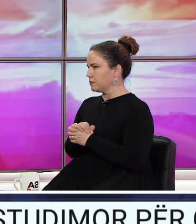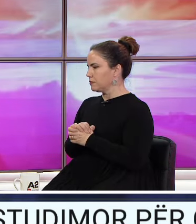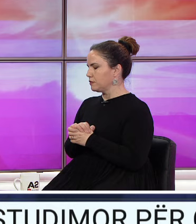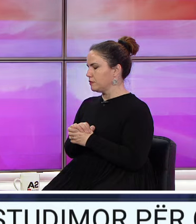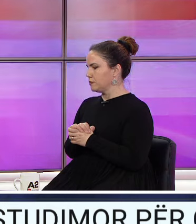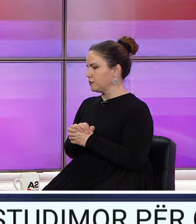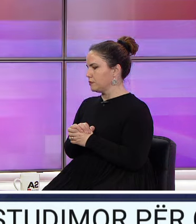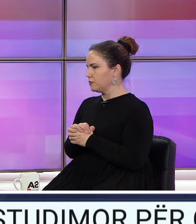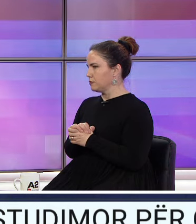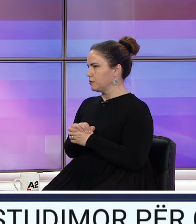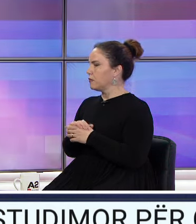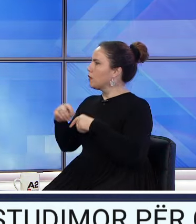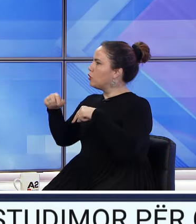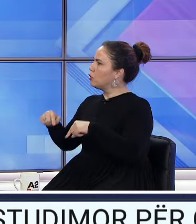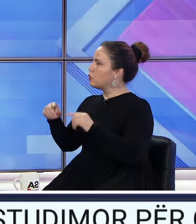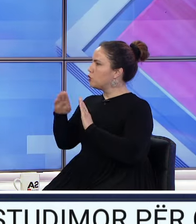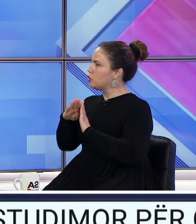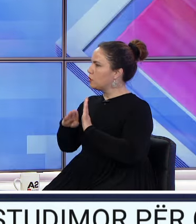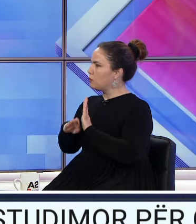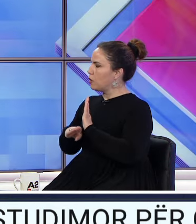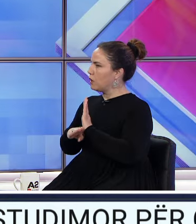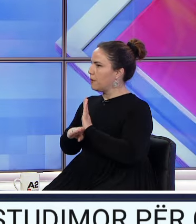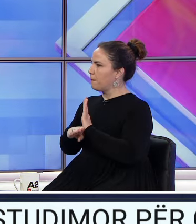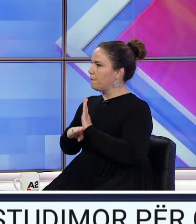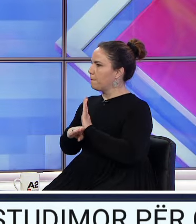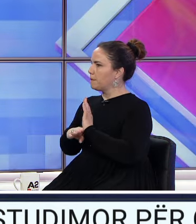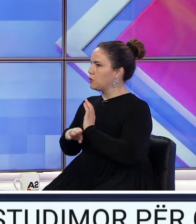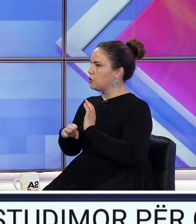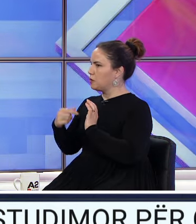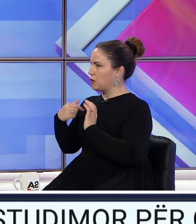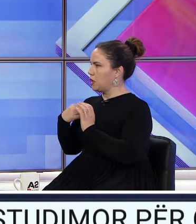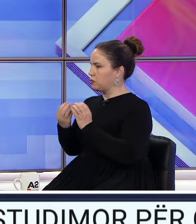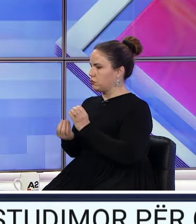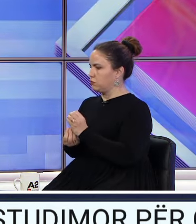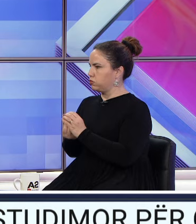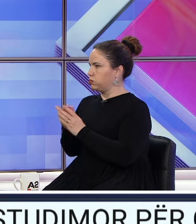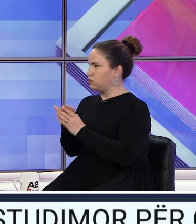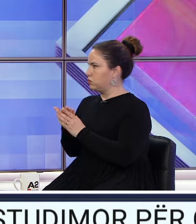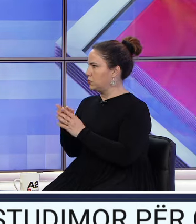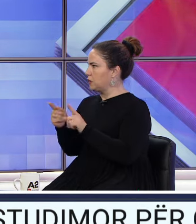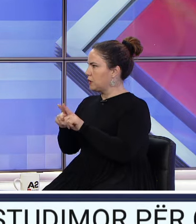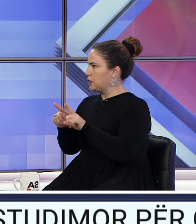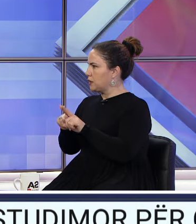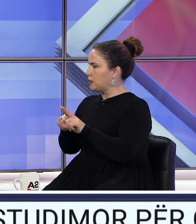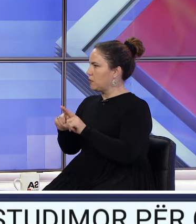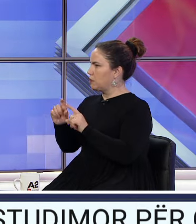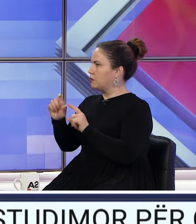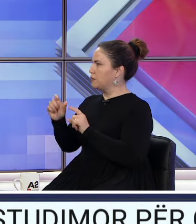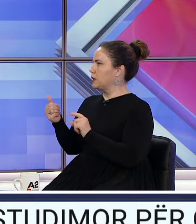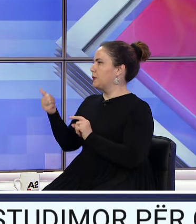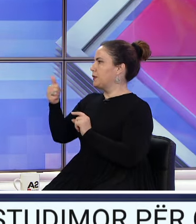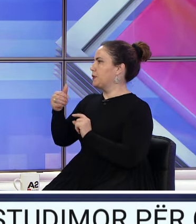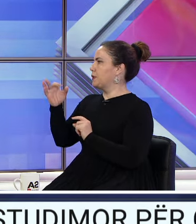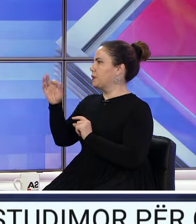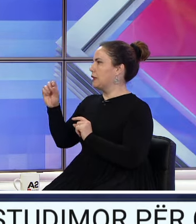këtu. Ky është një program i cili është zhvilluar fal vizionit të profesoreshe Esmeralda Kromidhës, e cila është